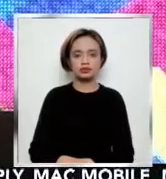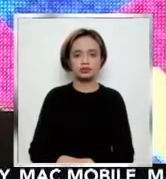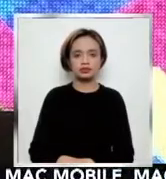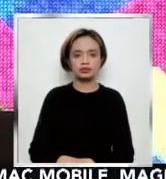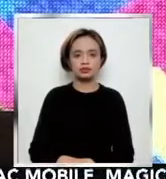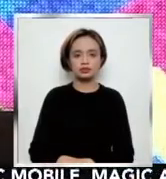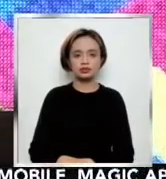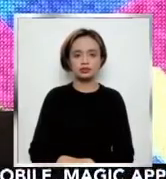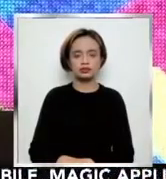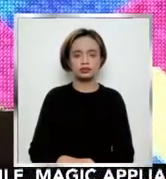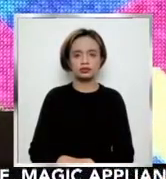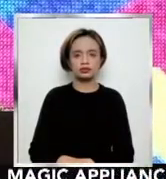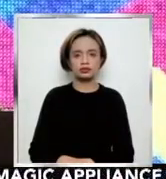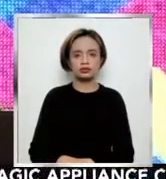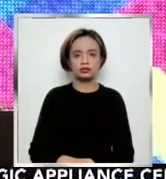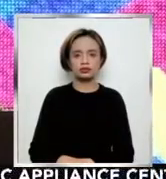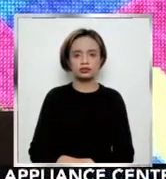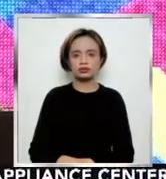Si Carol Israelis Guerra.